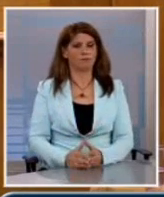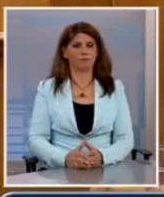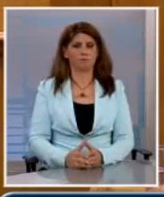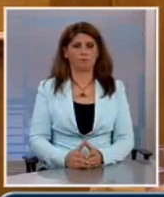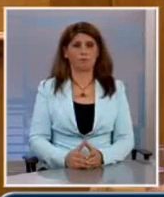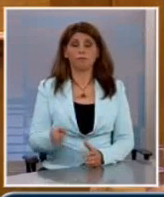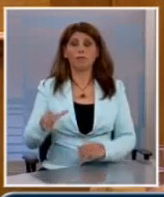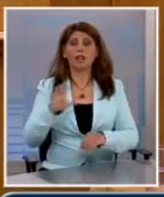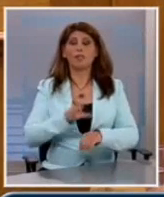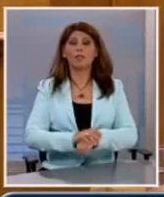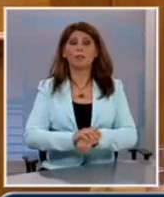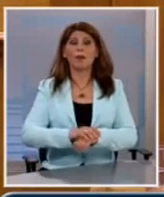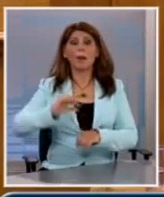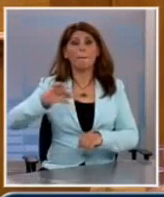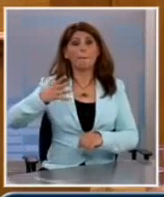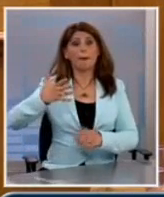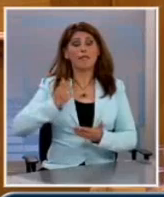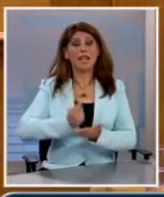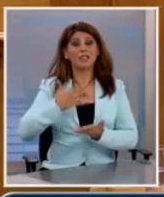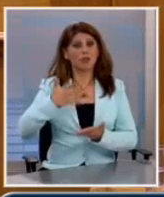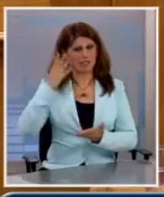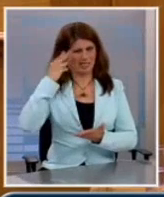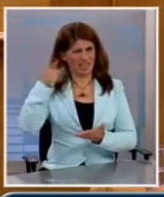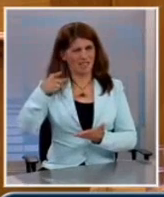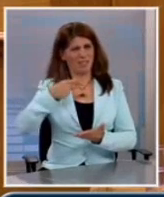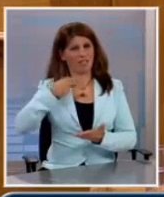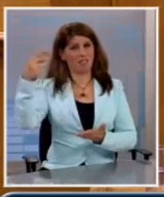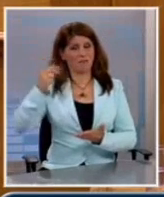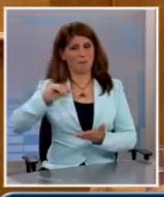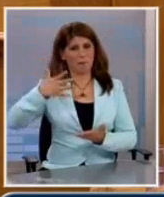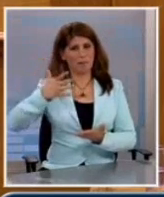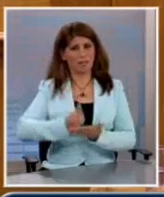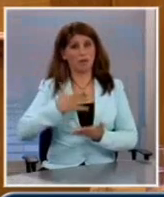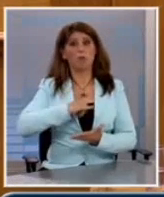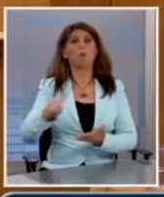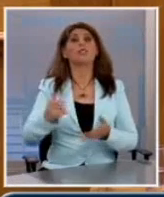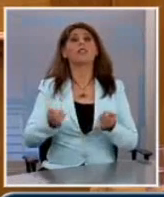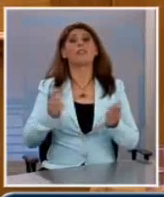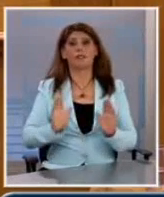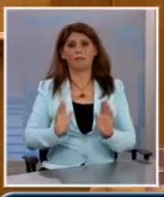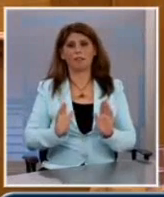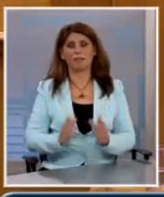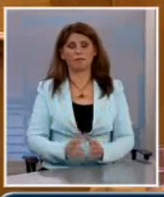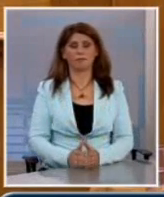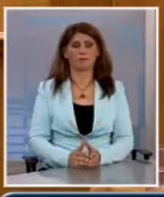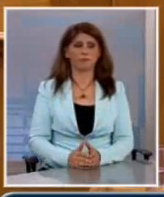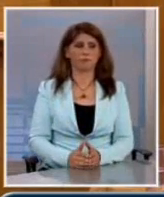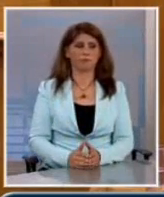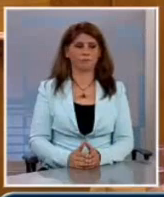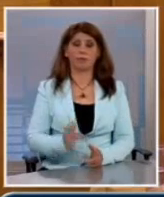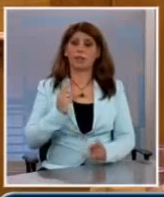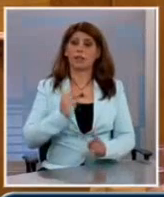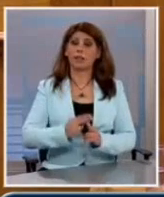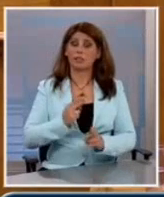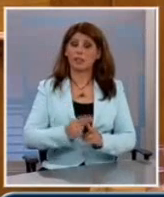Ήταν οι δεσμεύσεις της πέμπτης αξιολόγησης. Ή την ξεχνάτε αυτή την περιβόητη πέμπτη αξιολόγηση που δεν έγινε ποτέ. Με κυριότερη